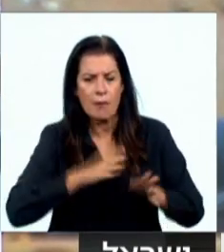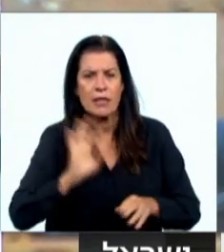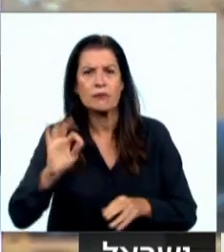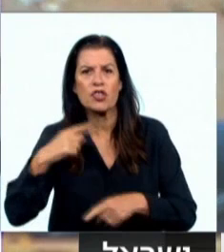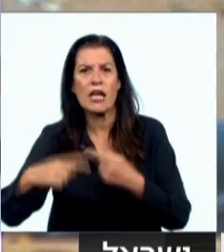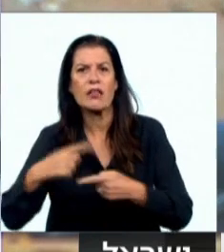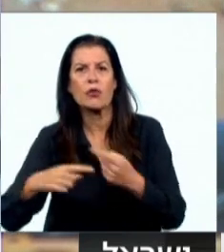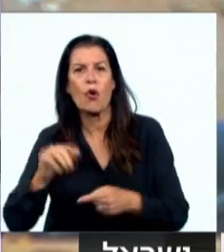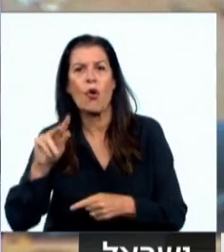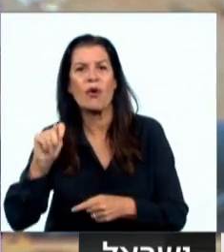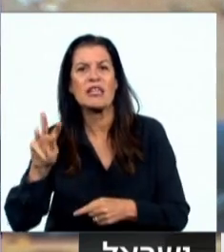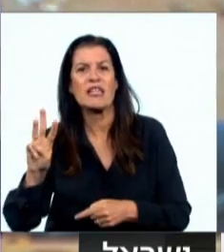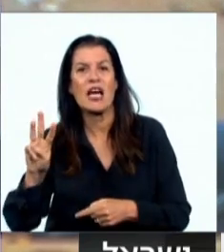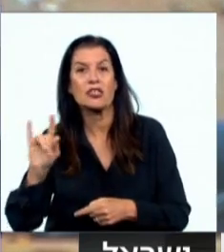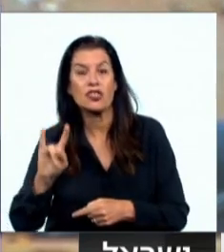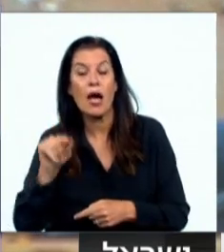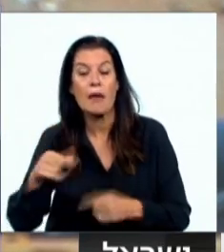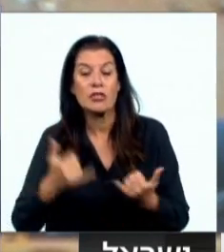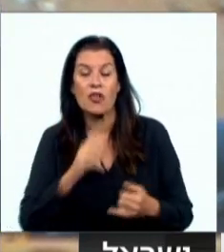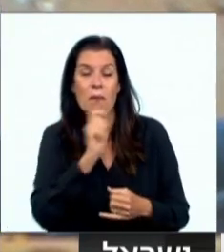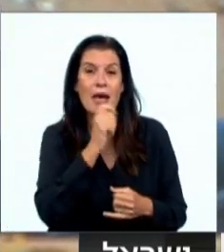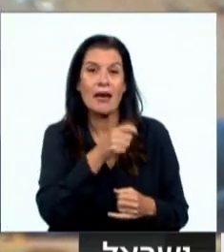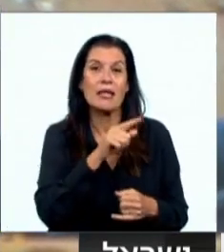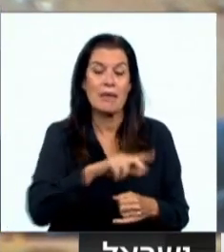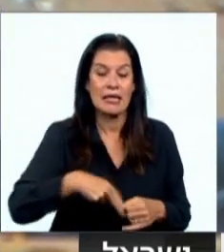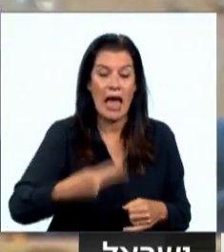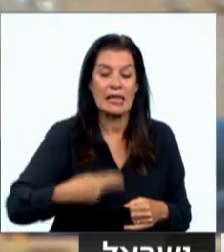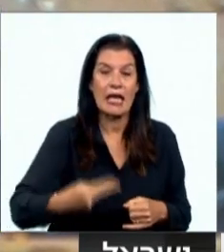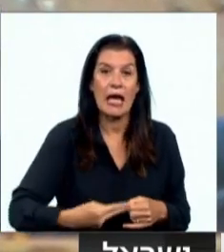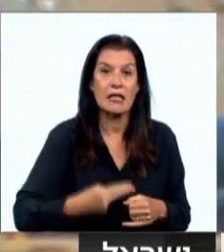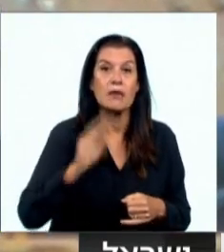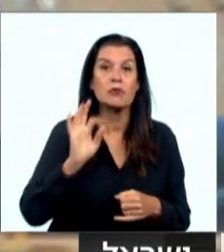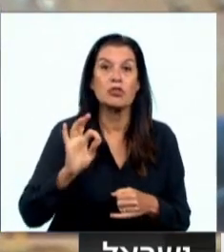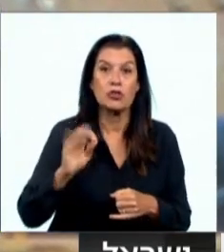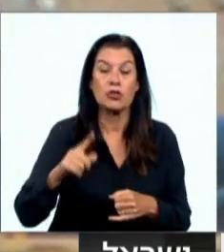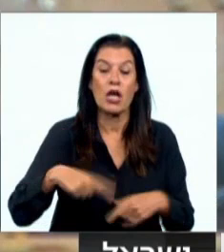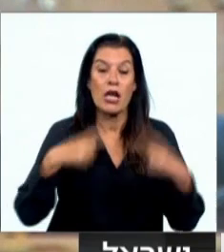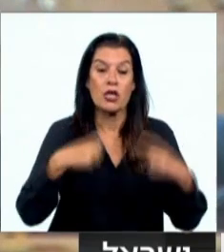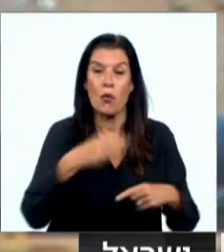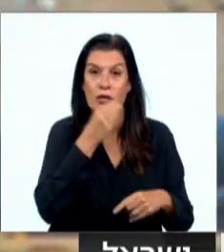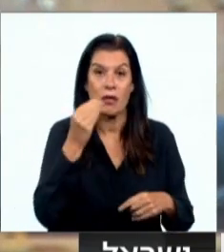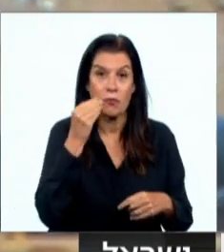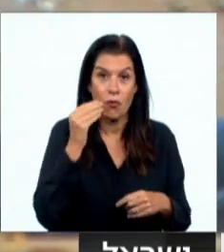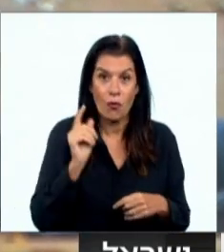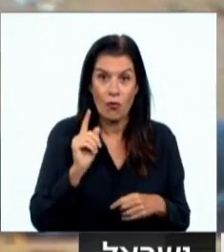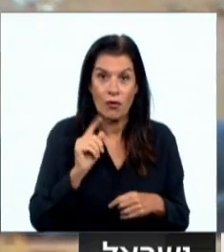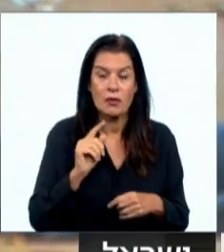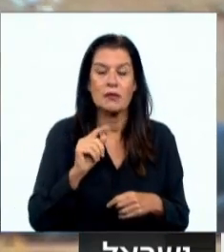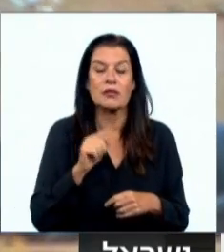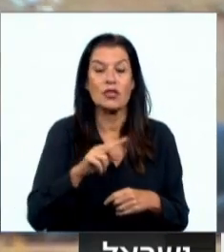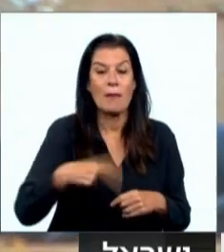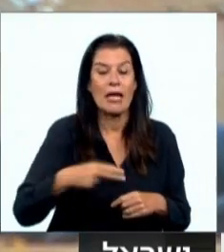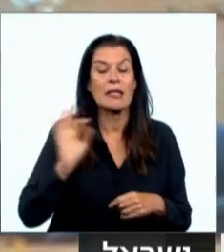של כיפור שהם הבנים של דור תש"ח. וואו. זה אירוע, גם מבחינה, אני חושב ש... בינלאומית שהסתכלו אחר